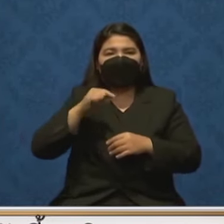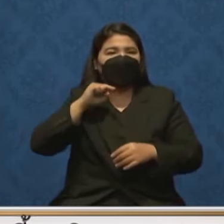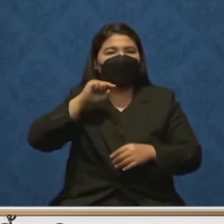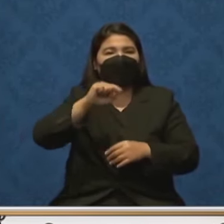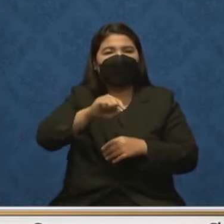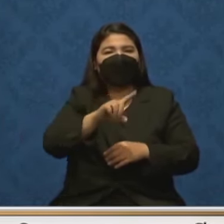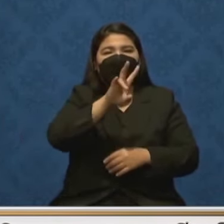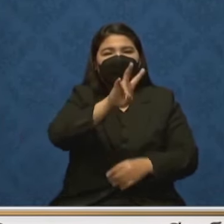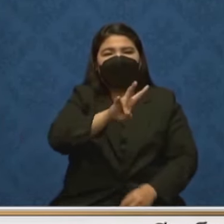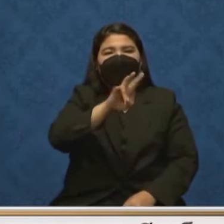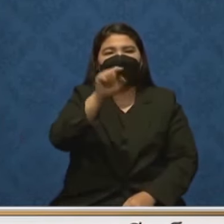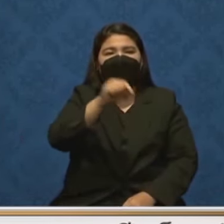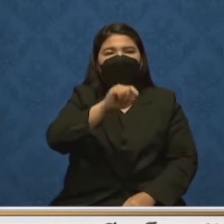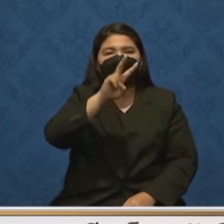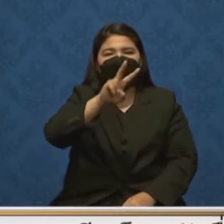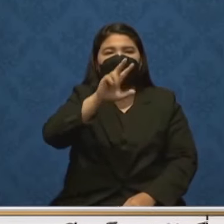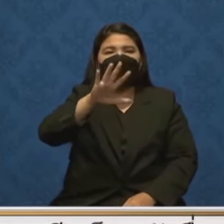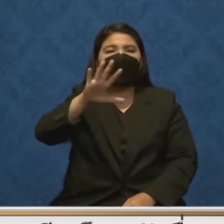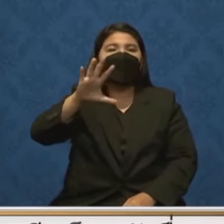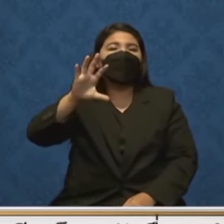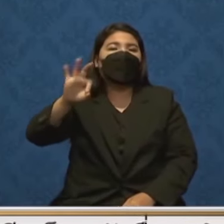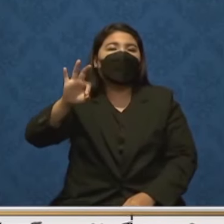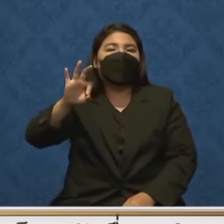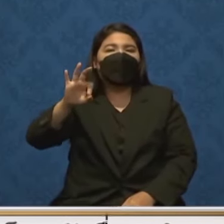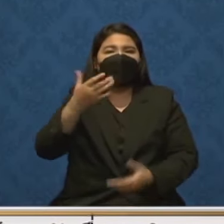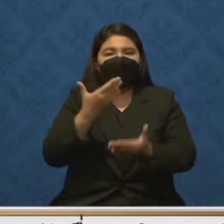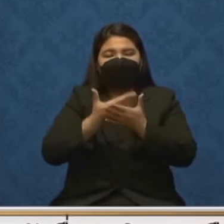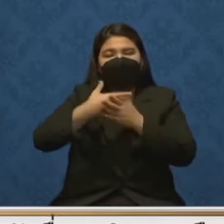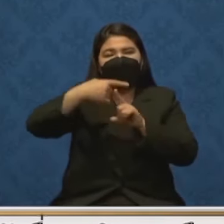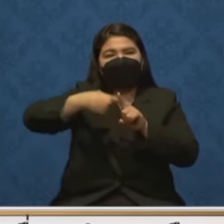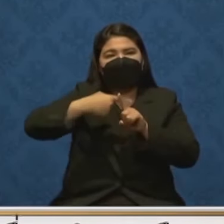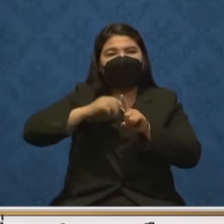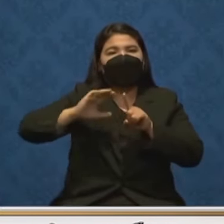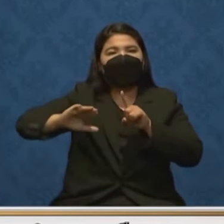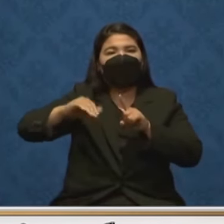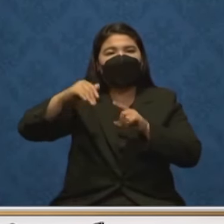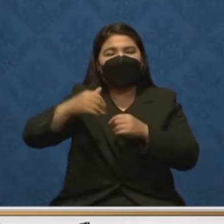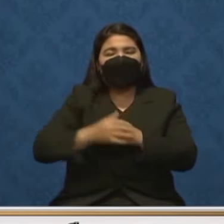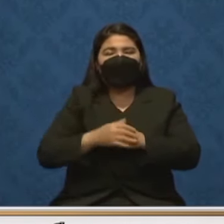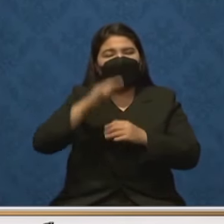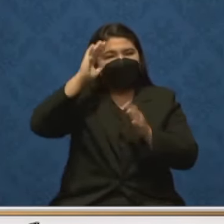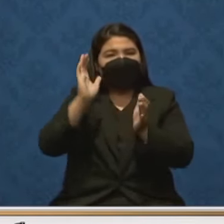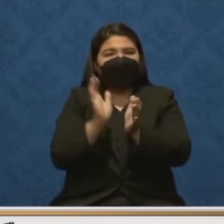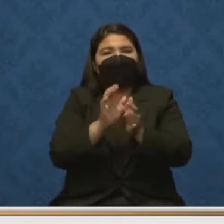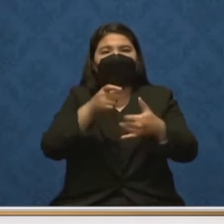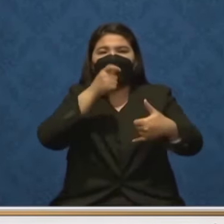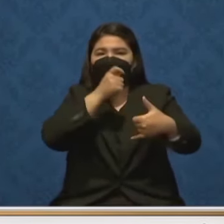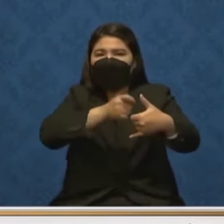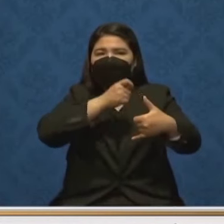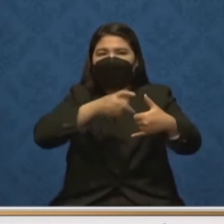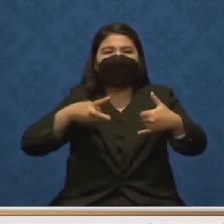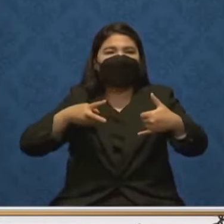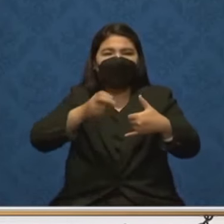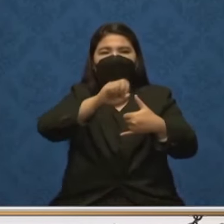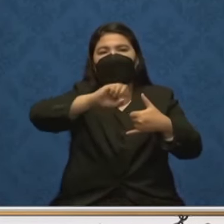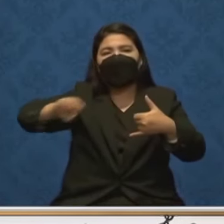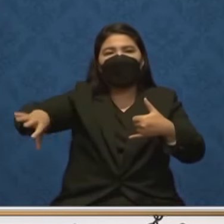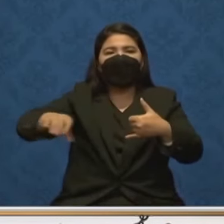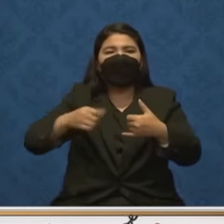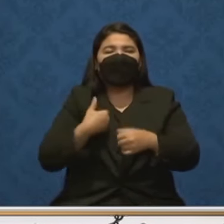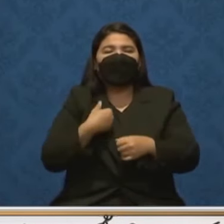2559ค่ะตัดนะคะแท่งเงินเดือนแท่งความก้าวหน้าของพนักงานสอบสวนออกไปจนหมดทั้งๆที่นะคะพรบตำรวจ